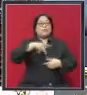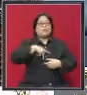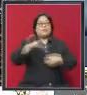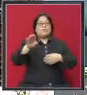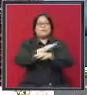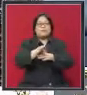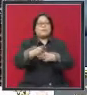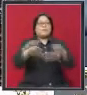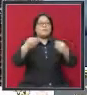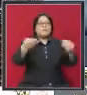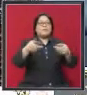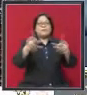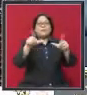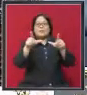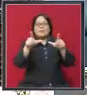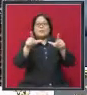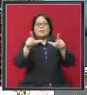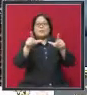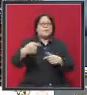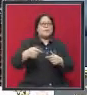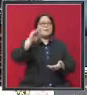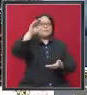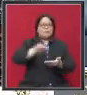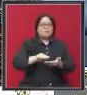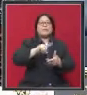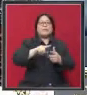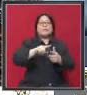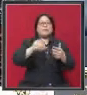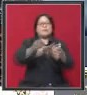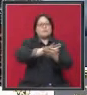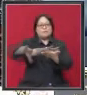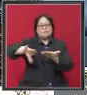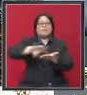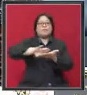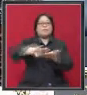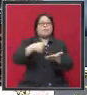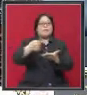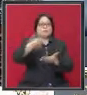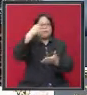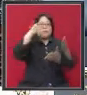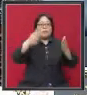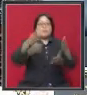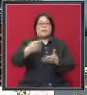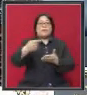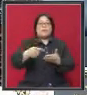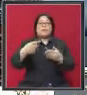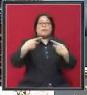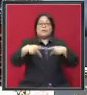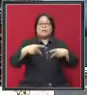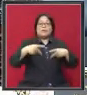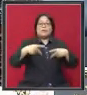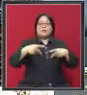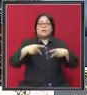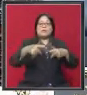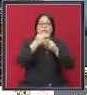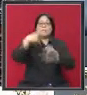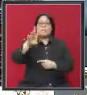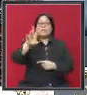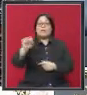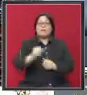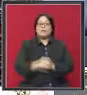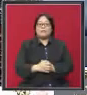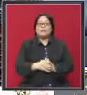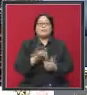premis perniagaan pemberi sewa atau landlord diberikan pengurangan atau pelepasan sewa kepada penyewa premis perniagaan yang terutamanya dari